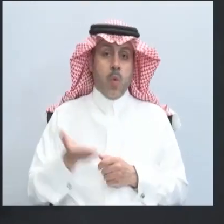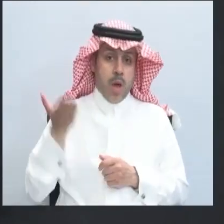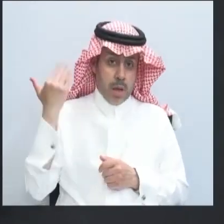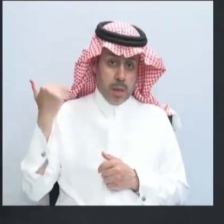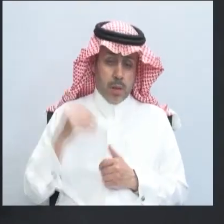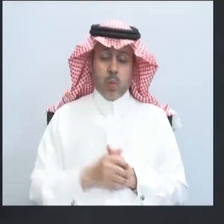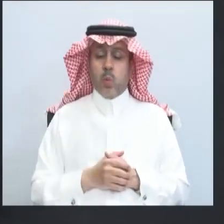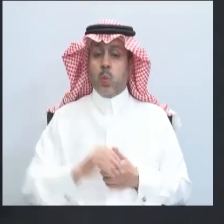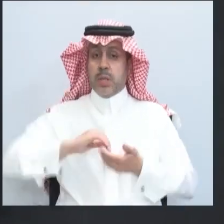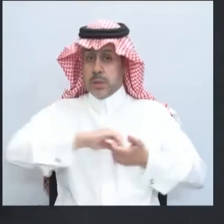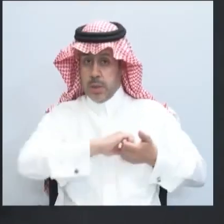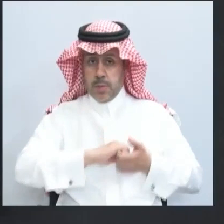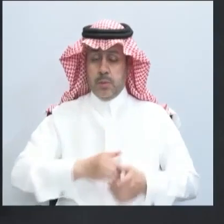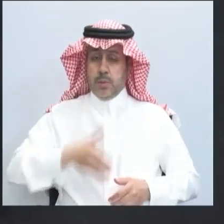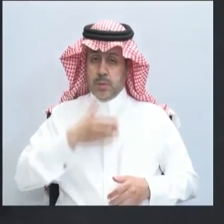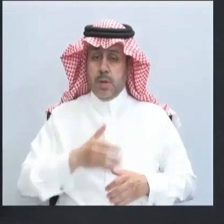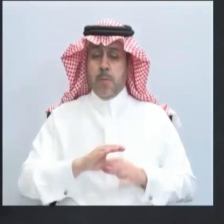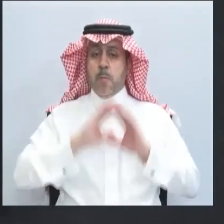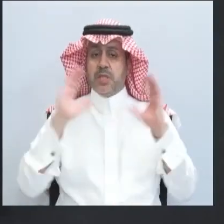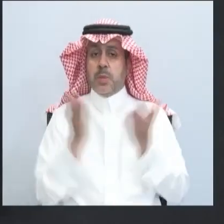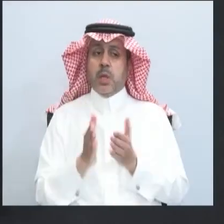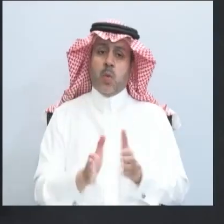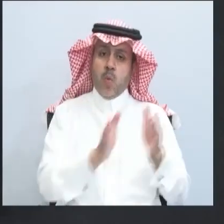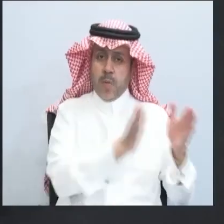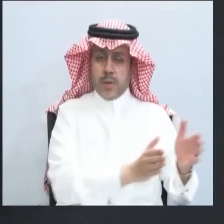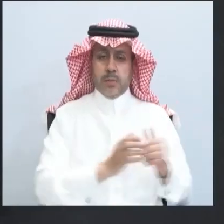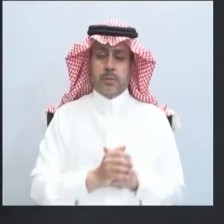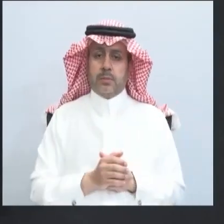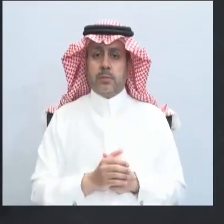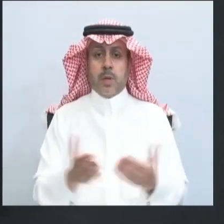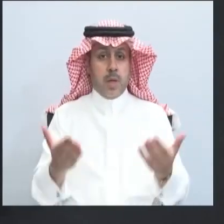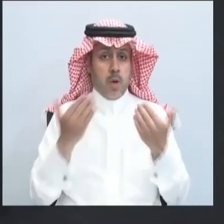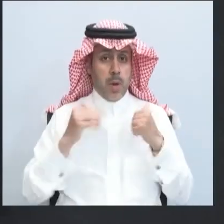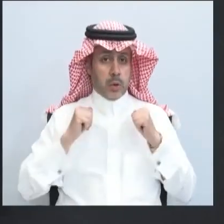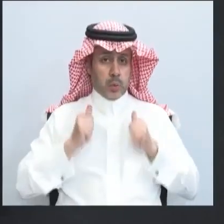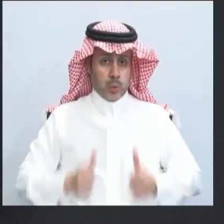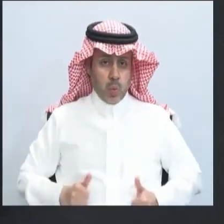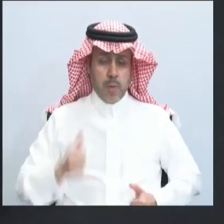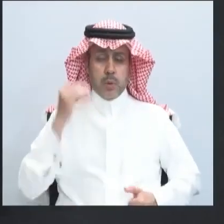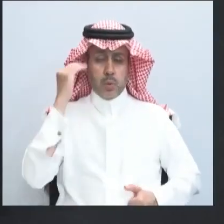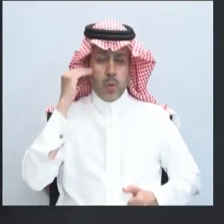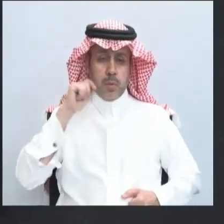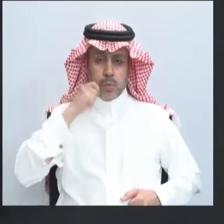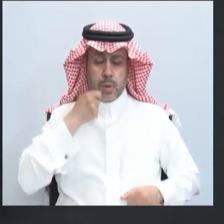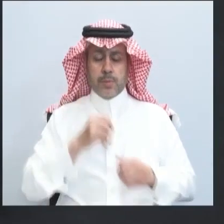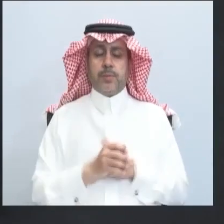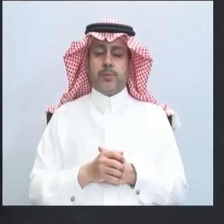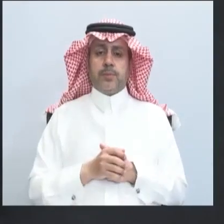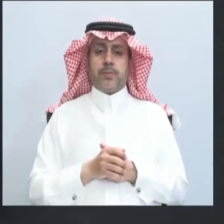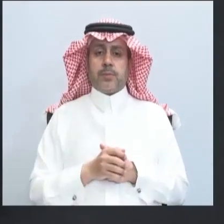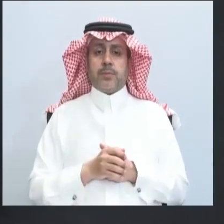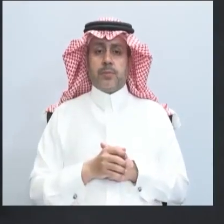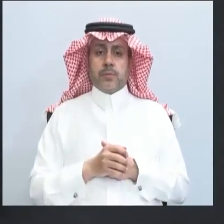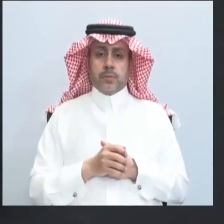وعلى اله وصحبه وسلم اجمعين وبعد حياكم الله واهلا وسهلا ومرحبا بكم